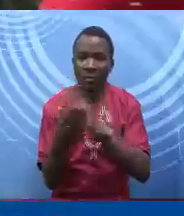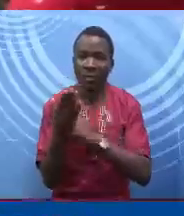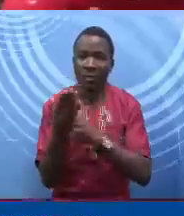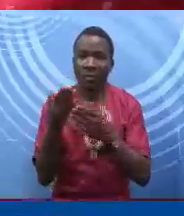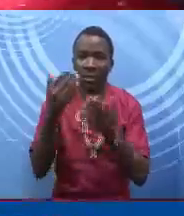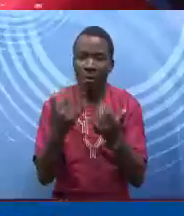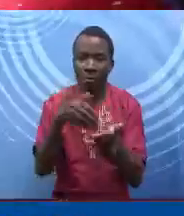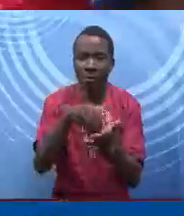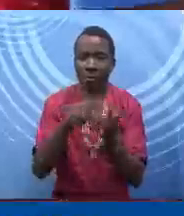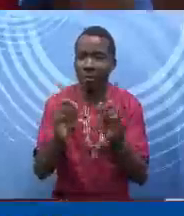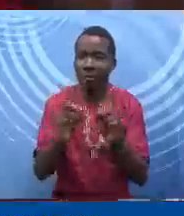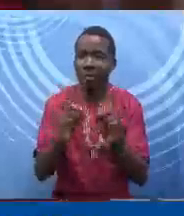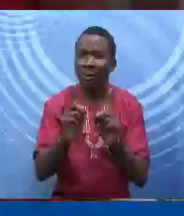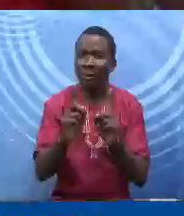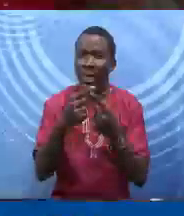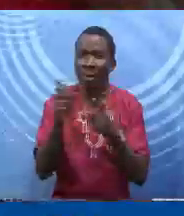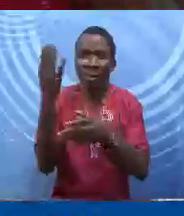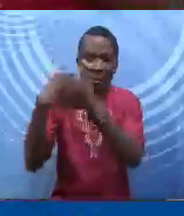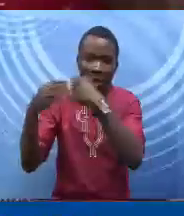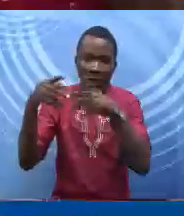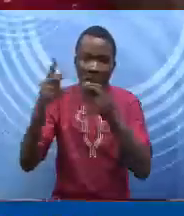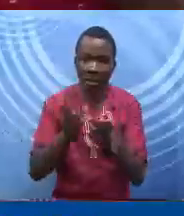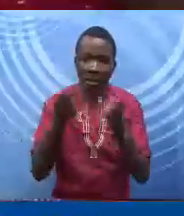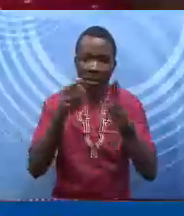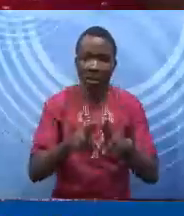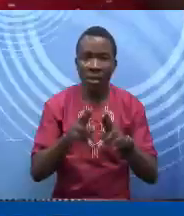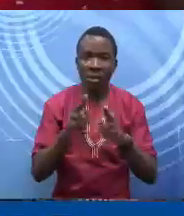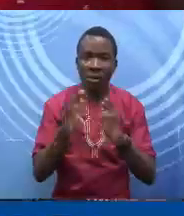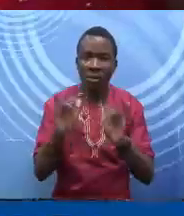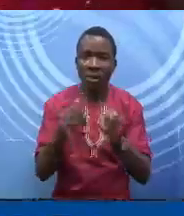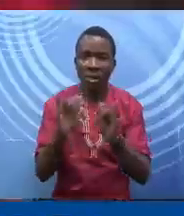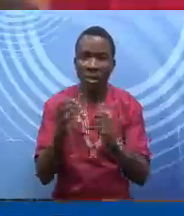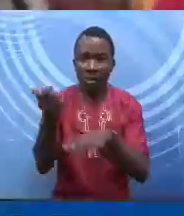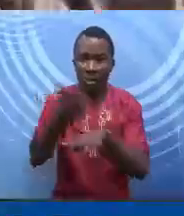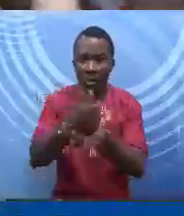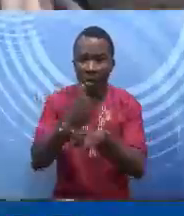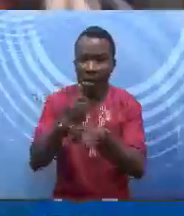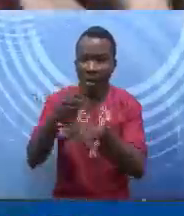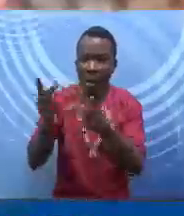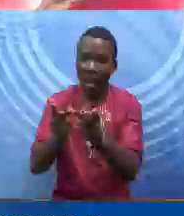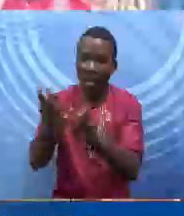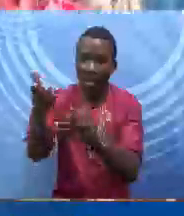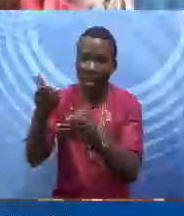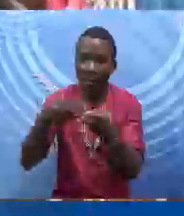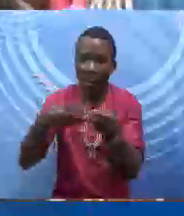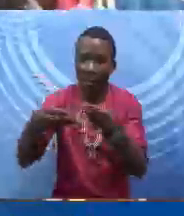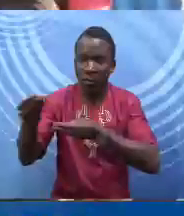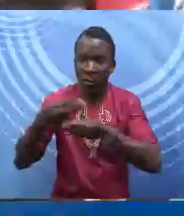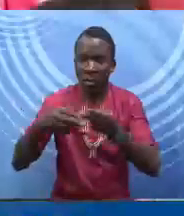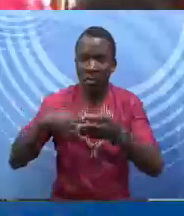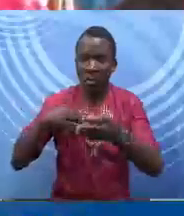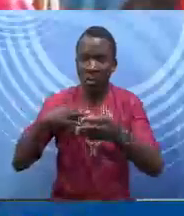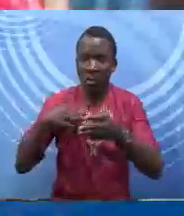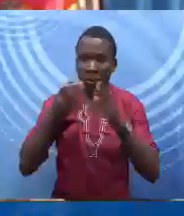intege. Turimo nka buriya mbere aho ryaberaga twagerageje kurishyira hari hatandikwaga imyenda nibura ngo